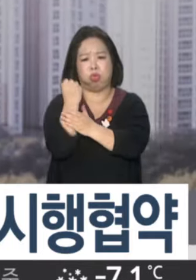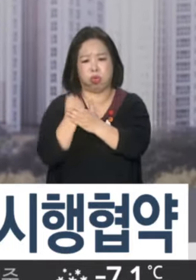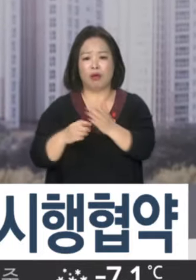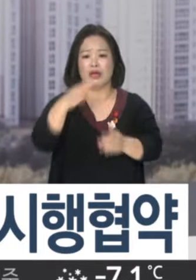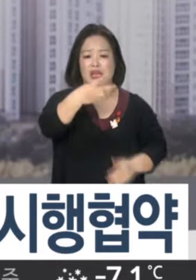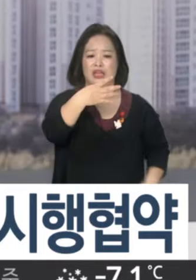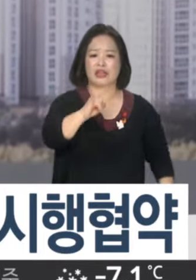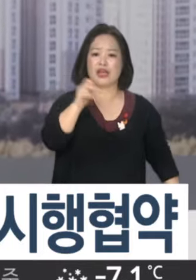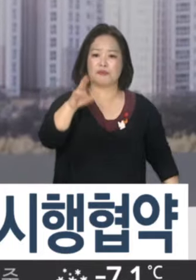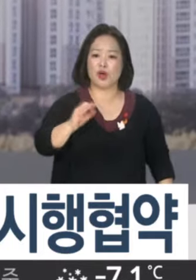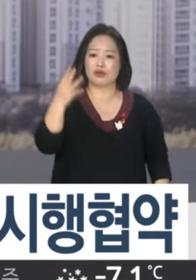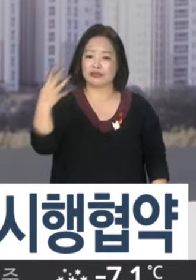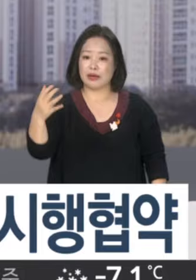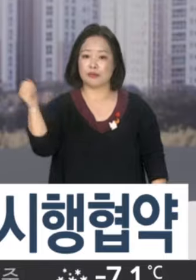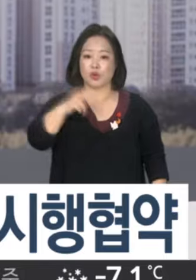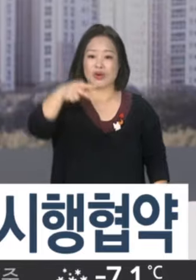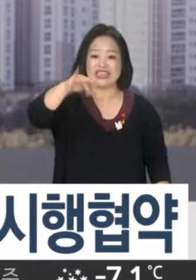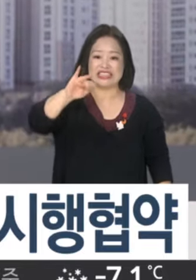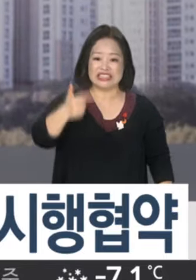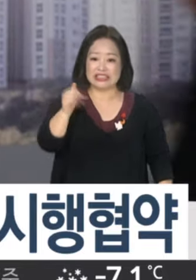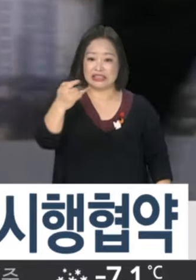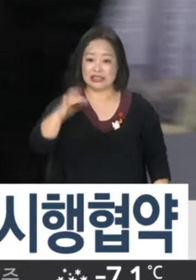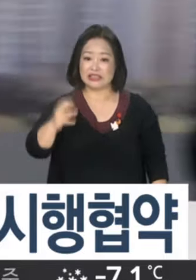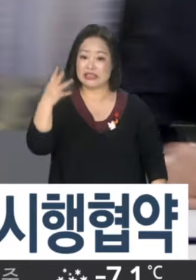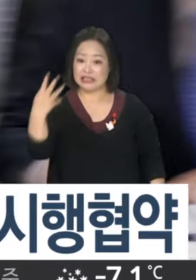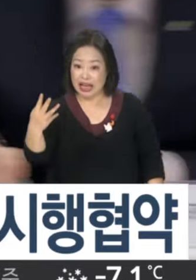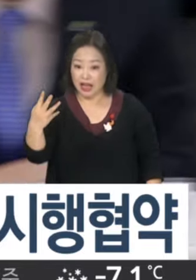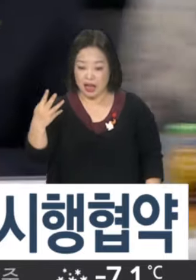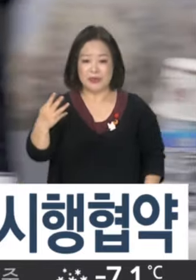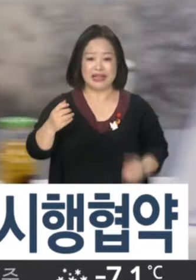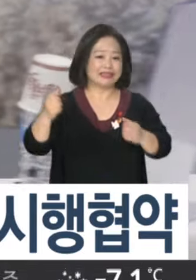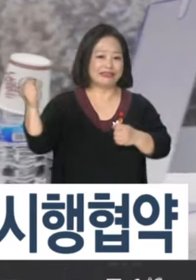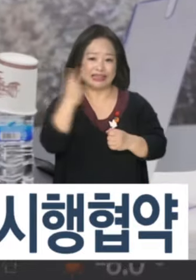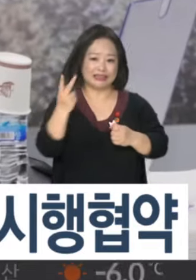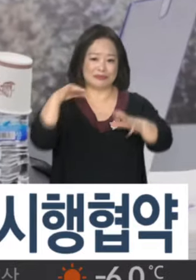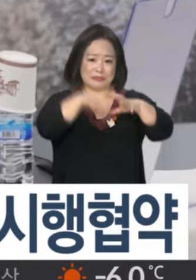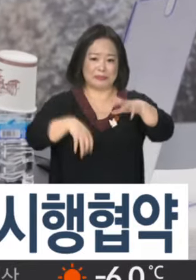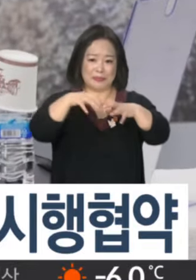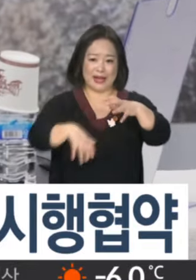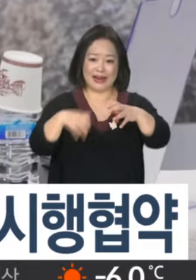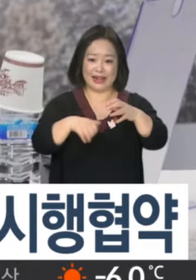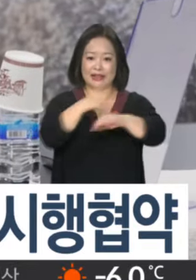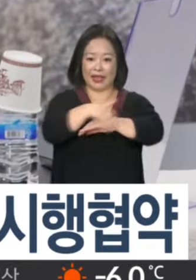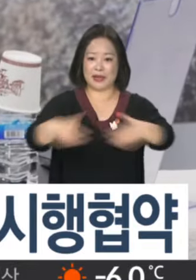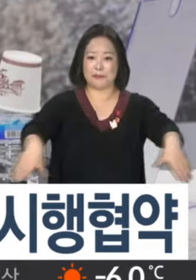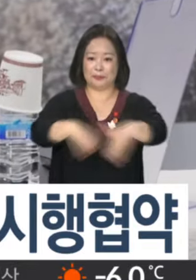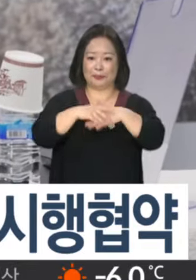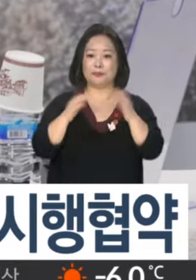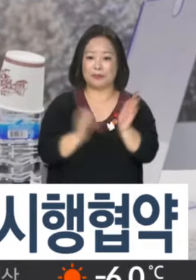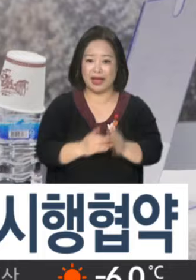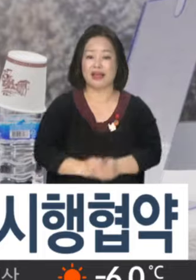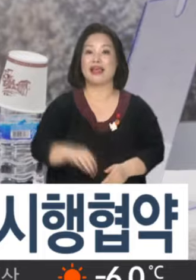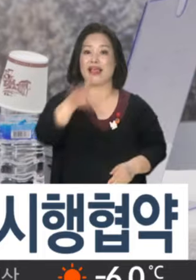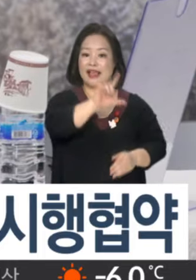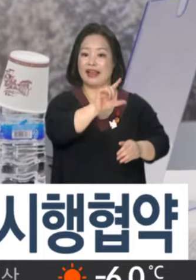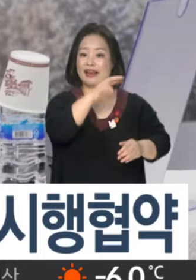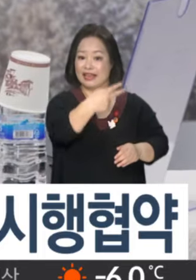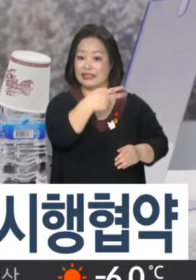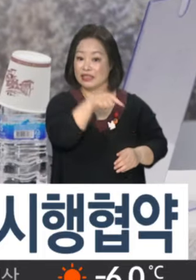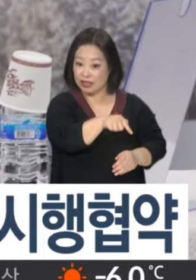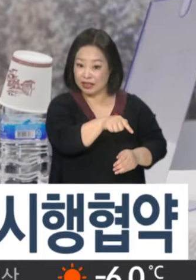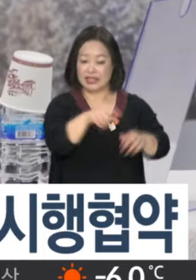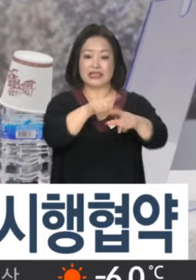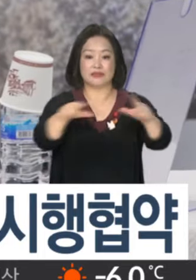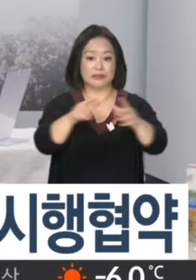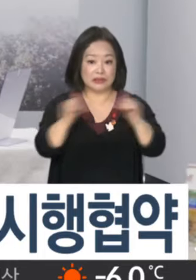3구역과 신흥 3구역을 재개하기 위한 업무협약을 체결했습니다 협약에 따라는 재개발지역